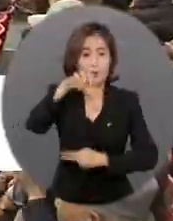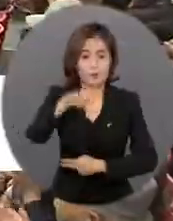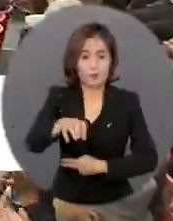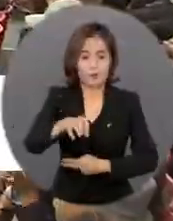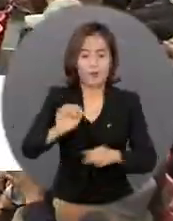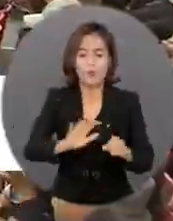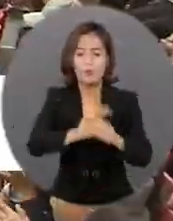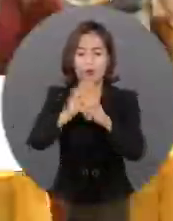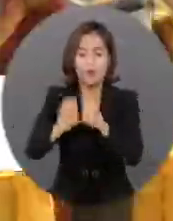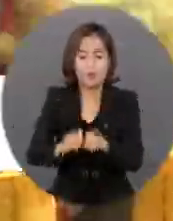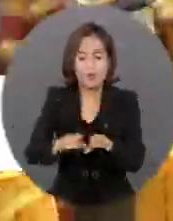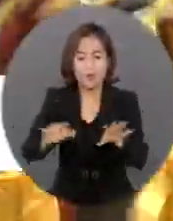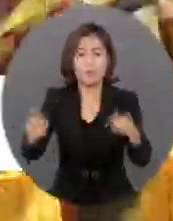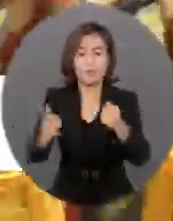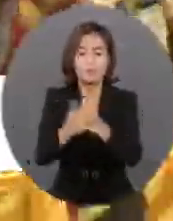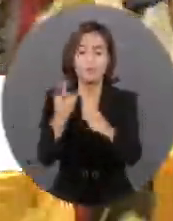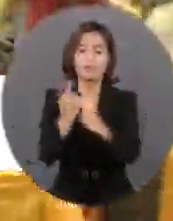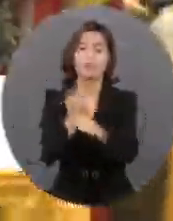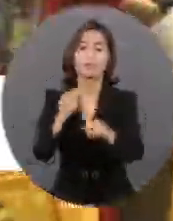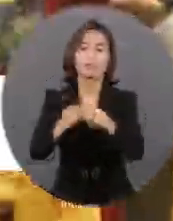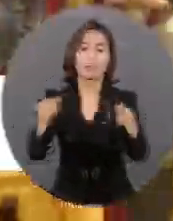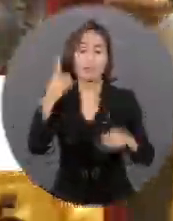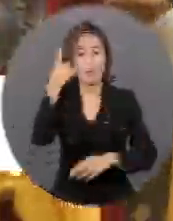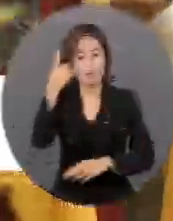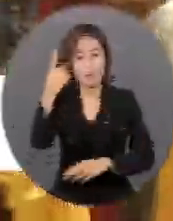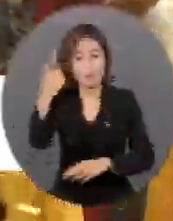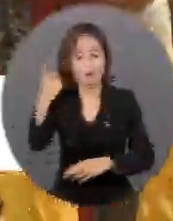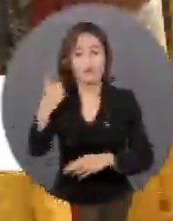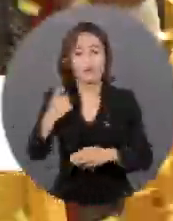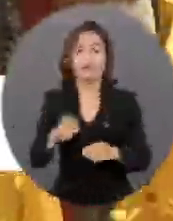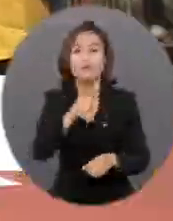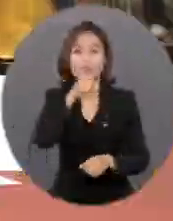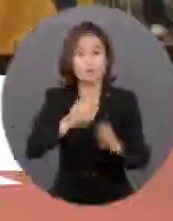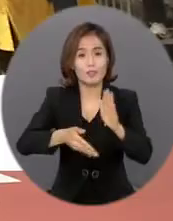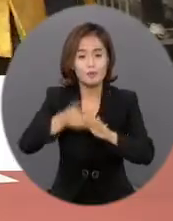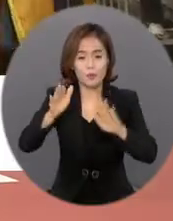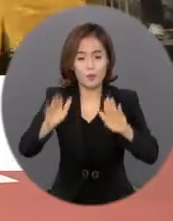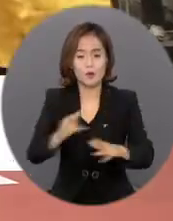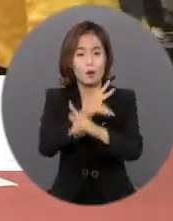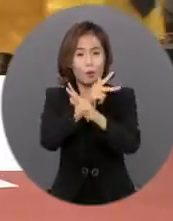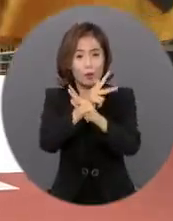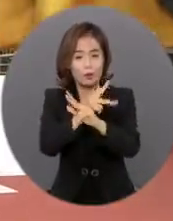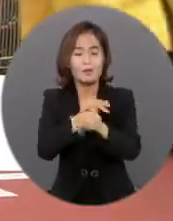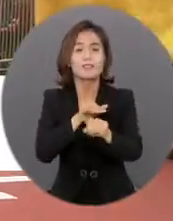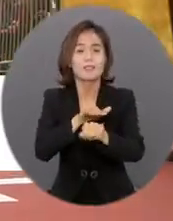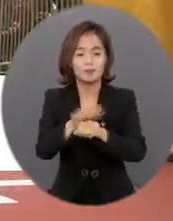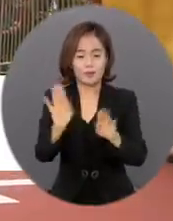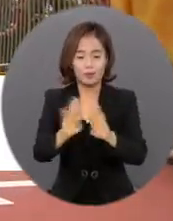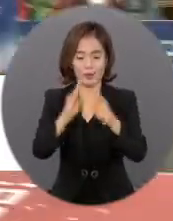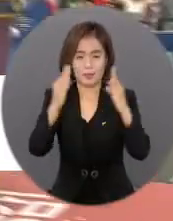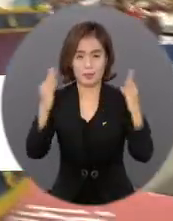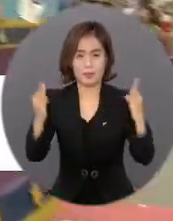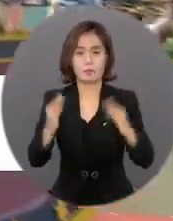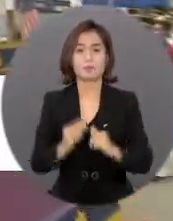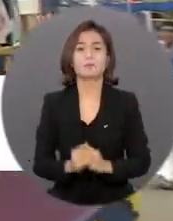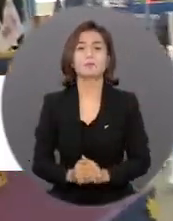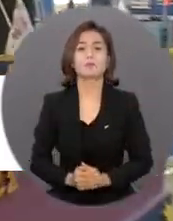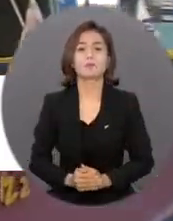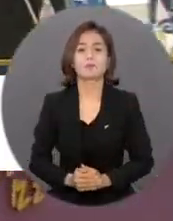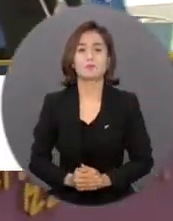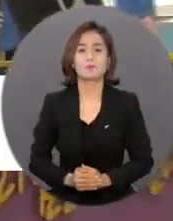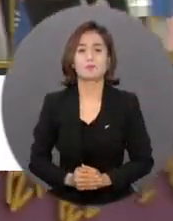코로나19 확산으로 지난해 취소한 추억의 춘장 축제를 올해는 비대면 병행 방식으로 개최한다고